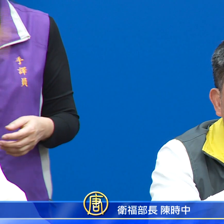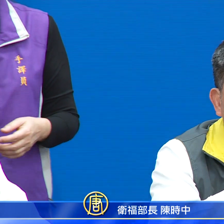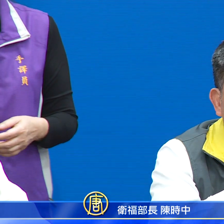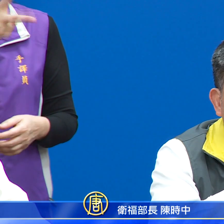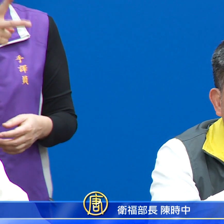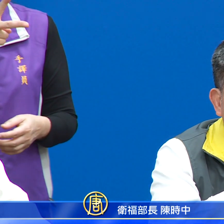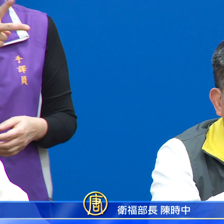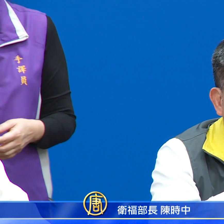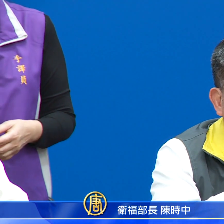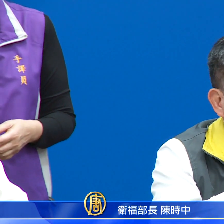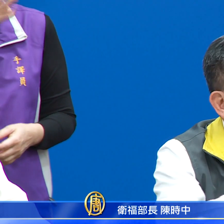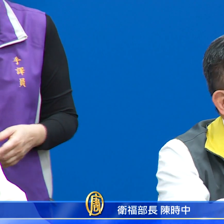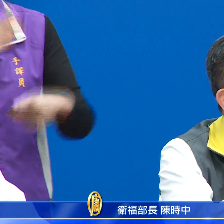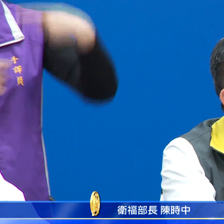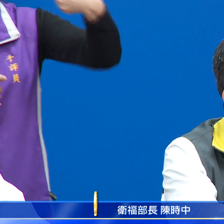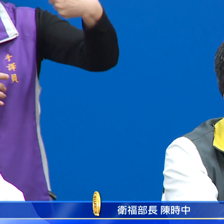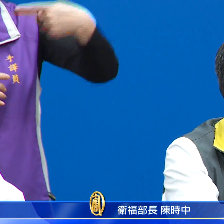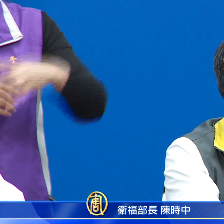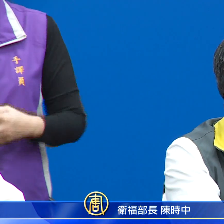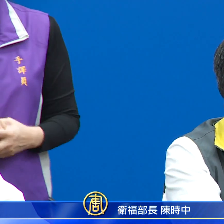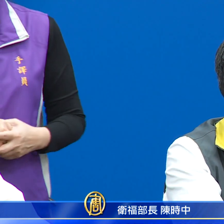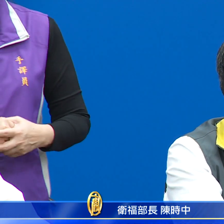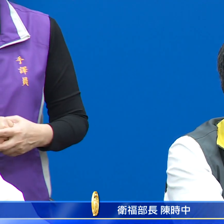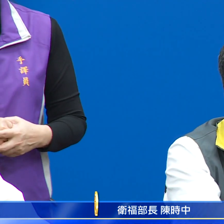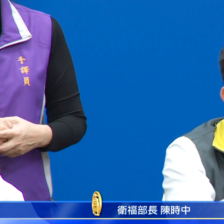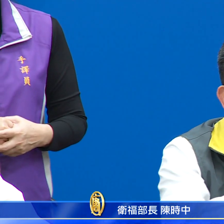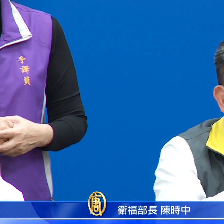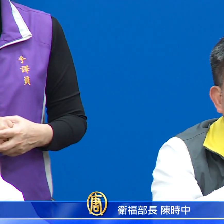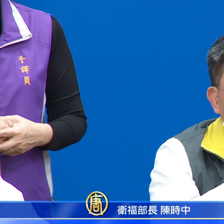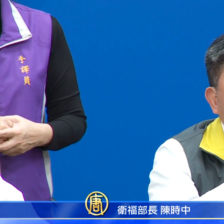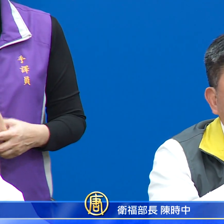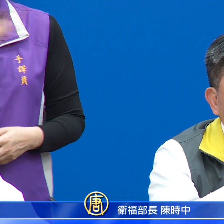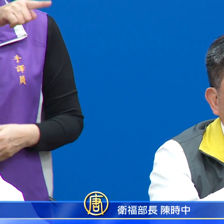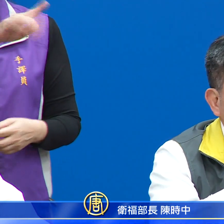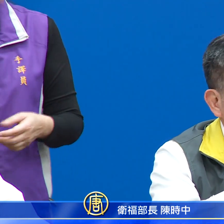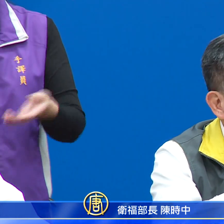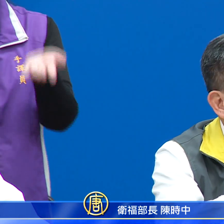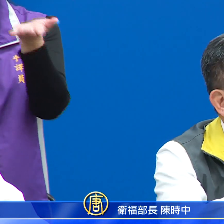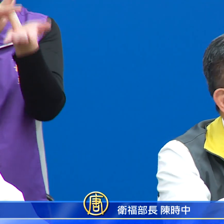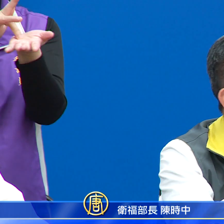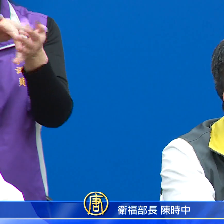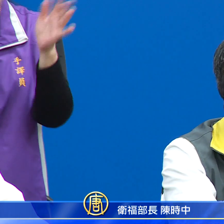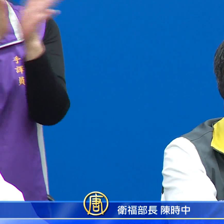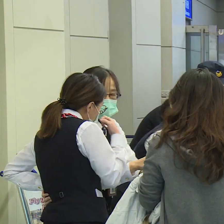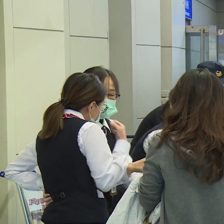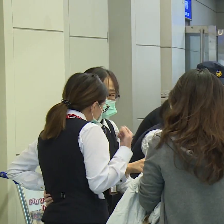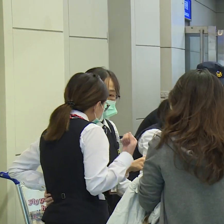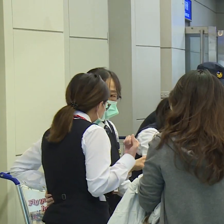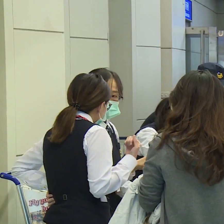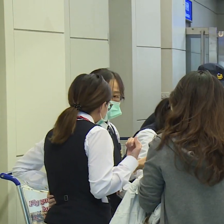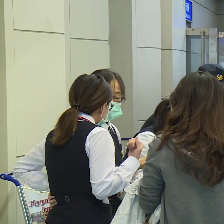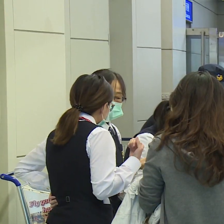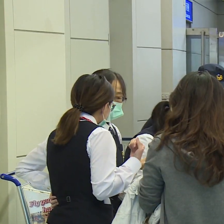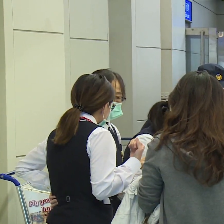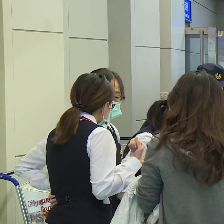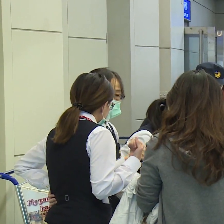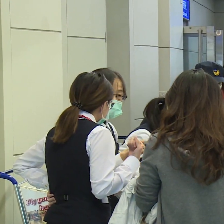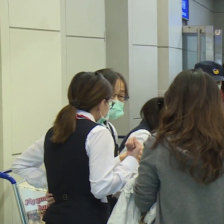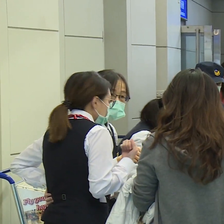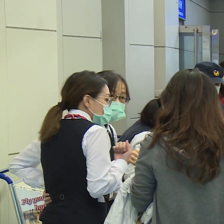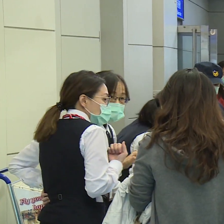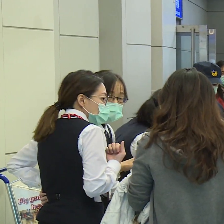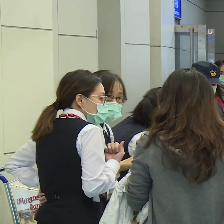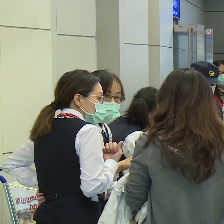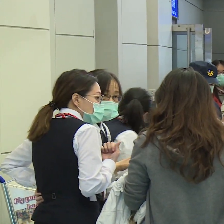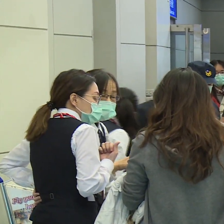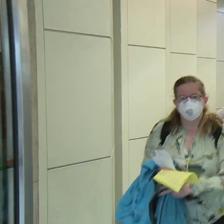阴，那双彩阴的意思就是说他的病毒已经都干净了。 至于第一批包机回台在检疫